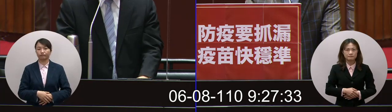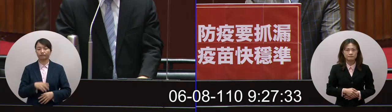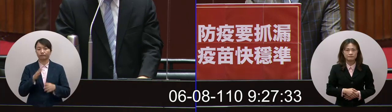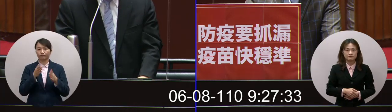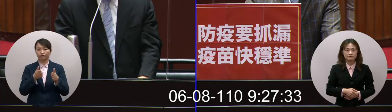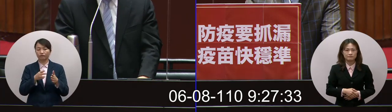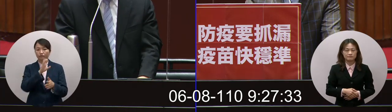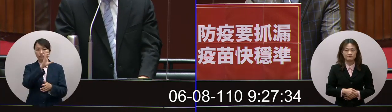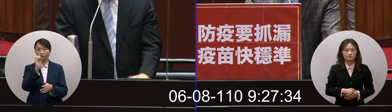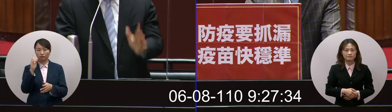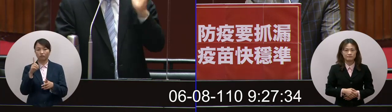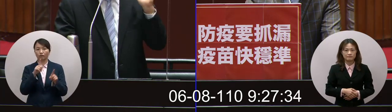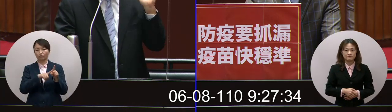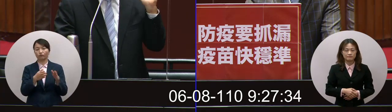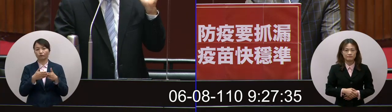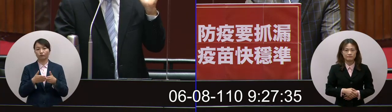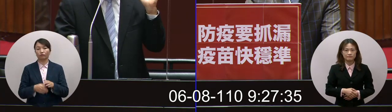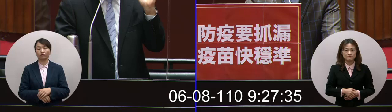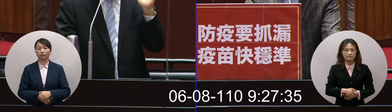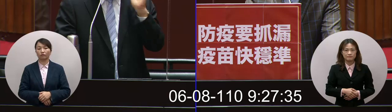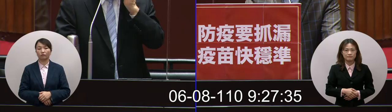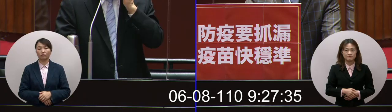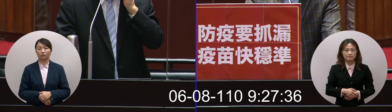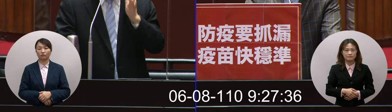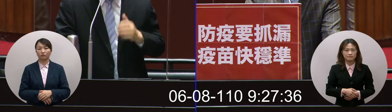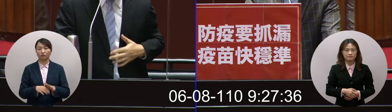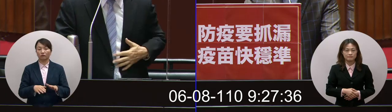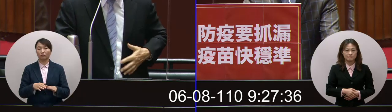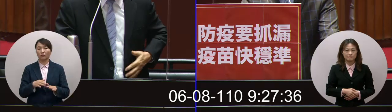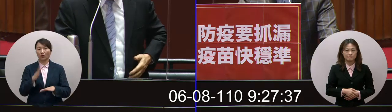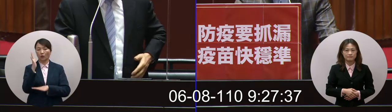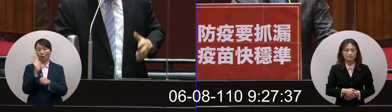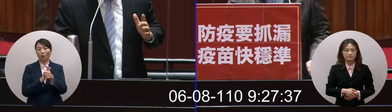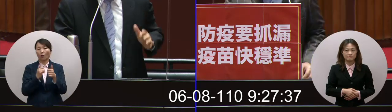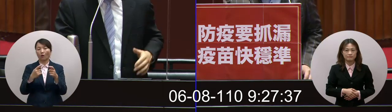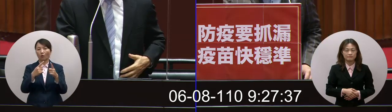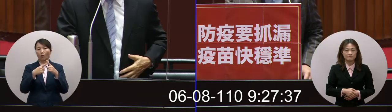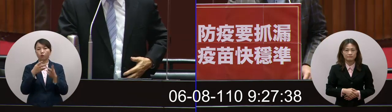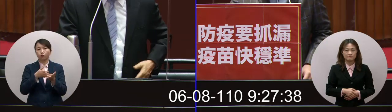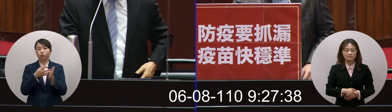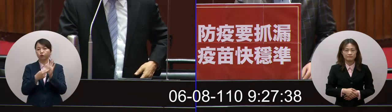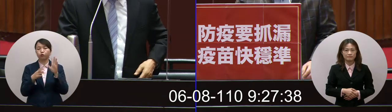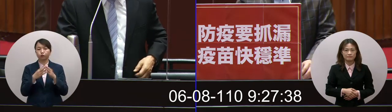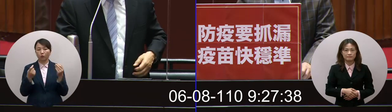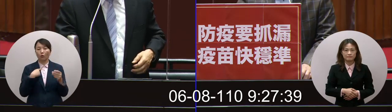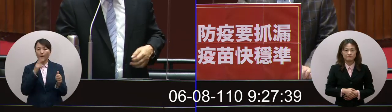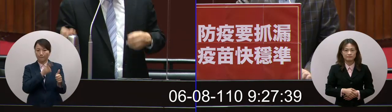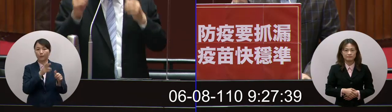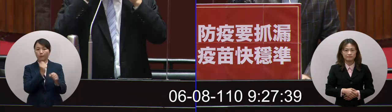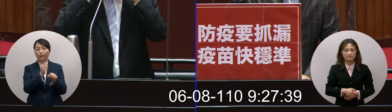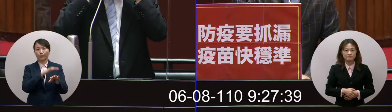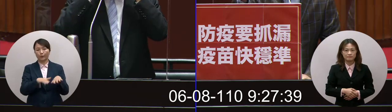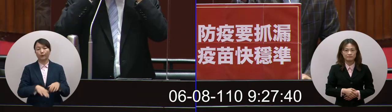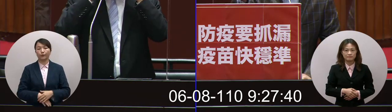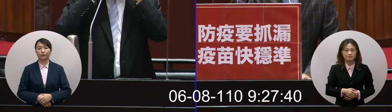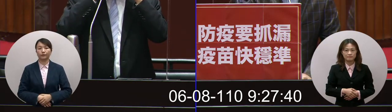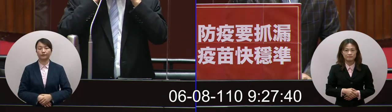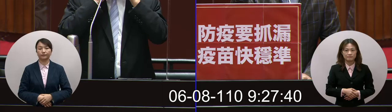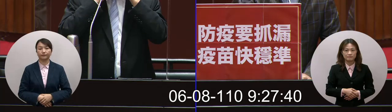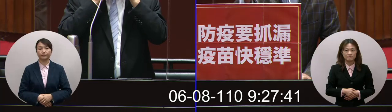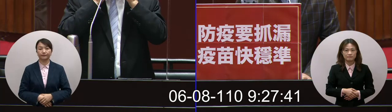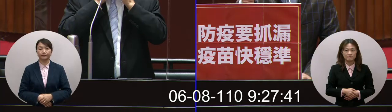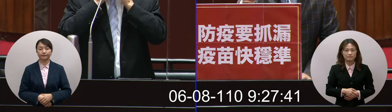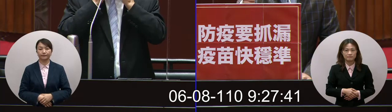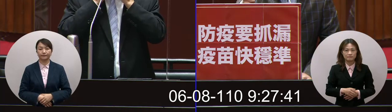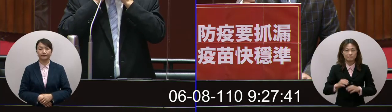的一路来处理。我咧伊正节目委员是免起来啦。 好啦， 是。我会拜托伊做啦。 一，